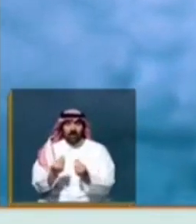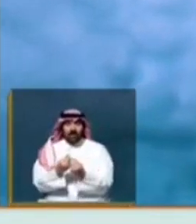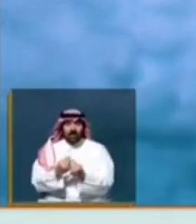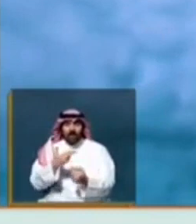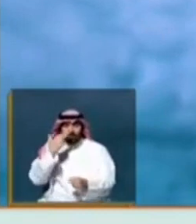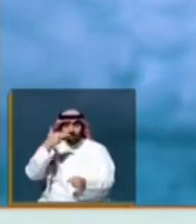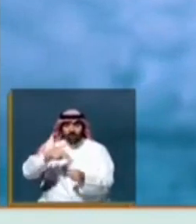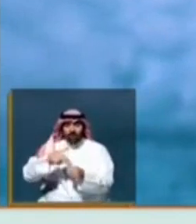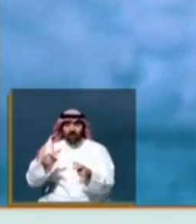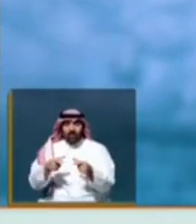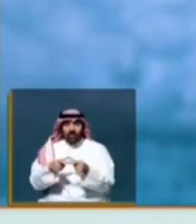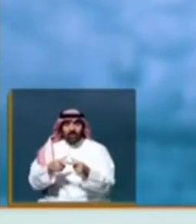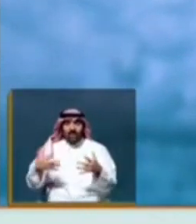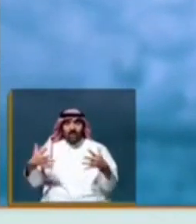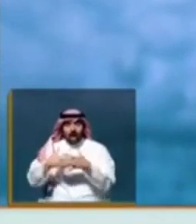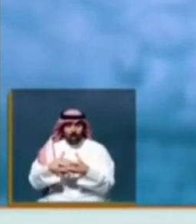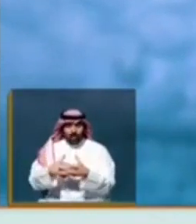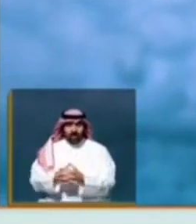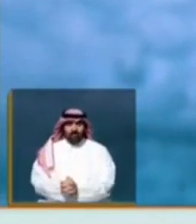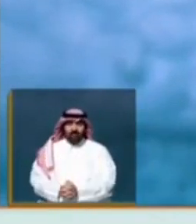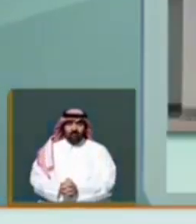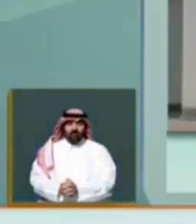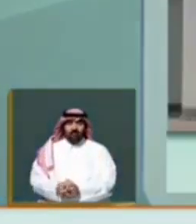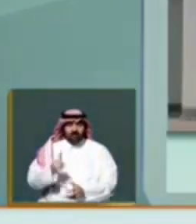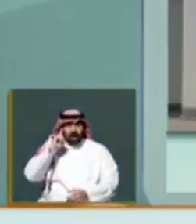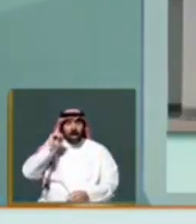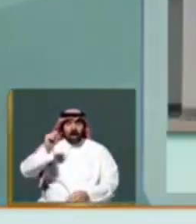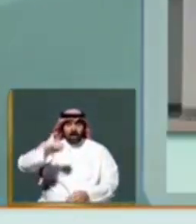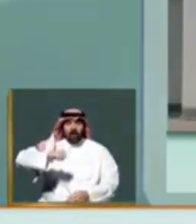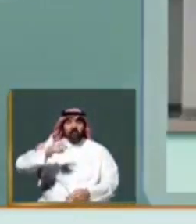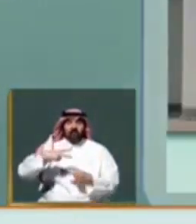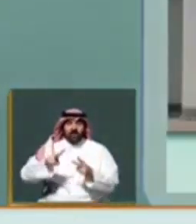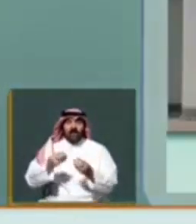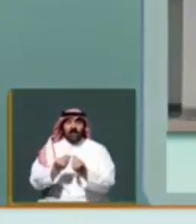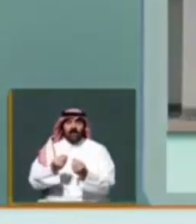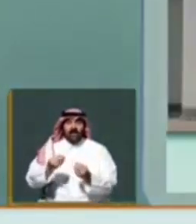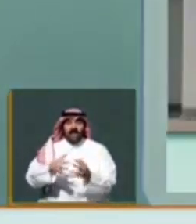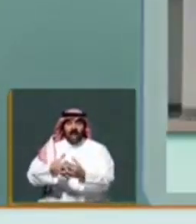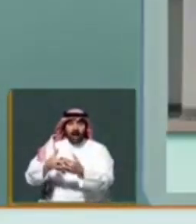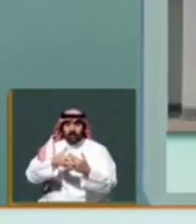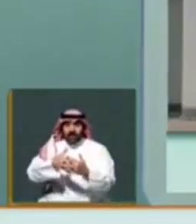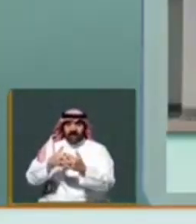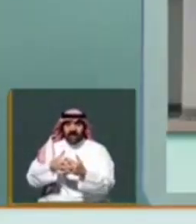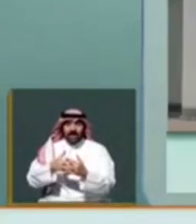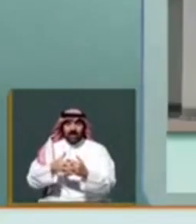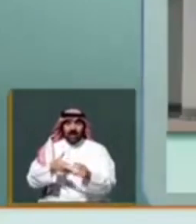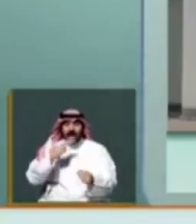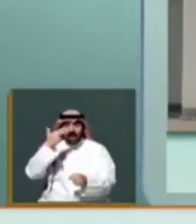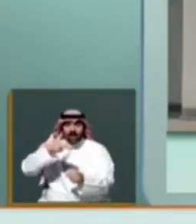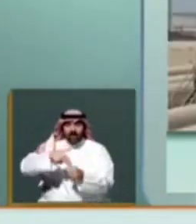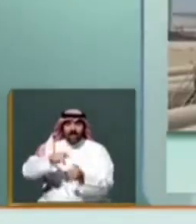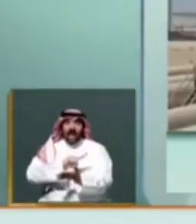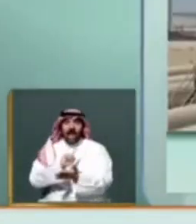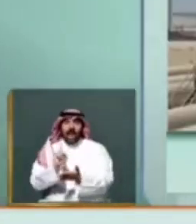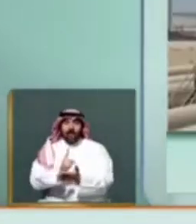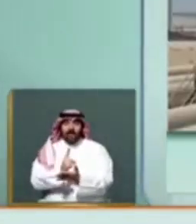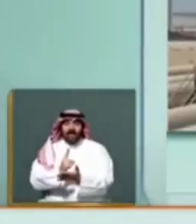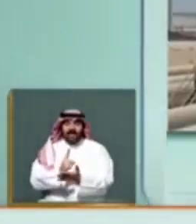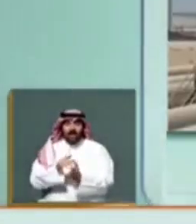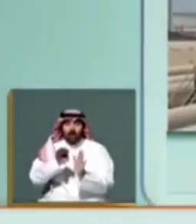شأن الإنتاج النفطي؟ أعتقد ذلك. الولايات المتحدة الأمريكية أصبحت جزء من منظومة النفط